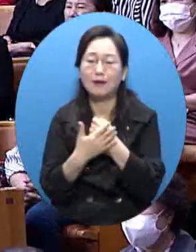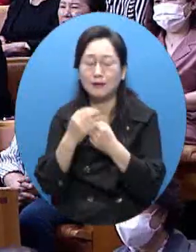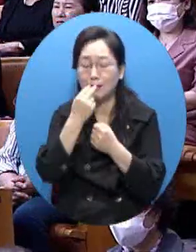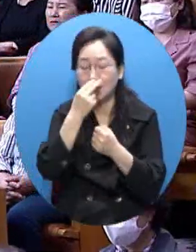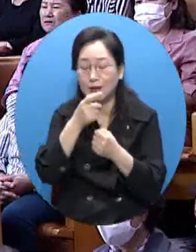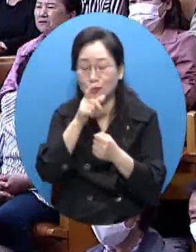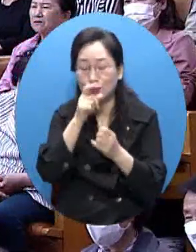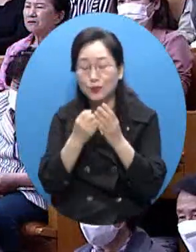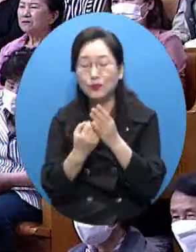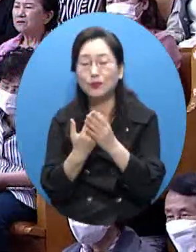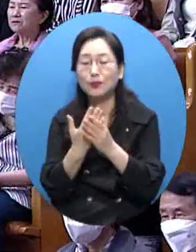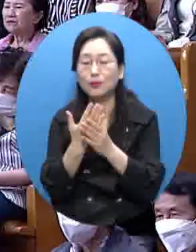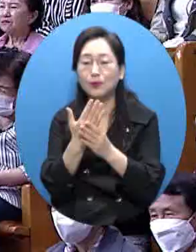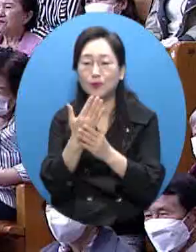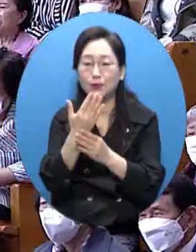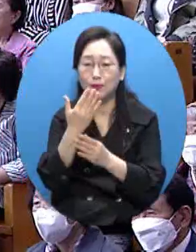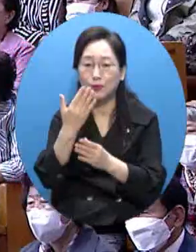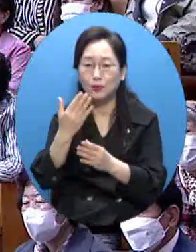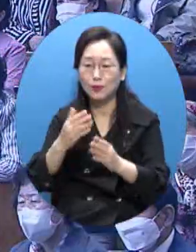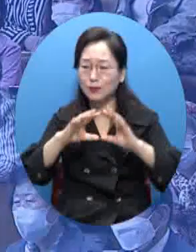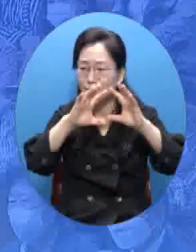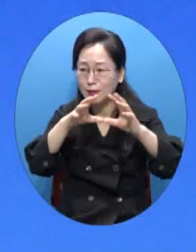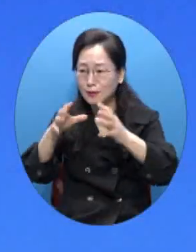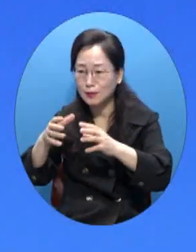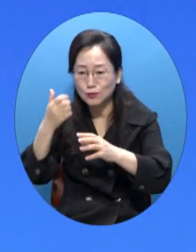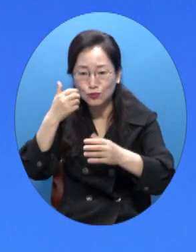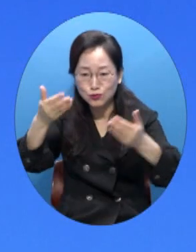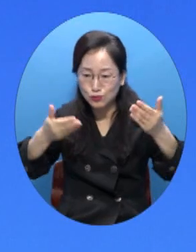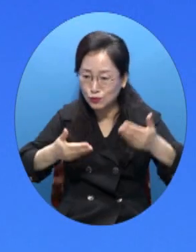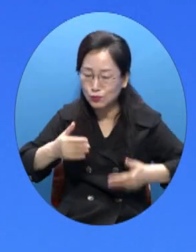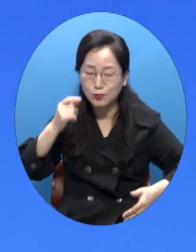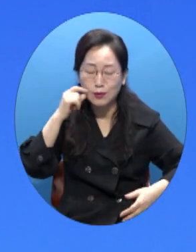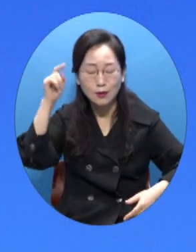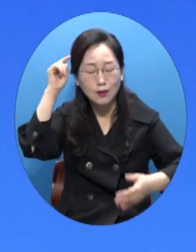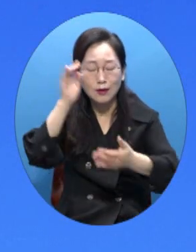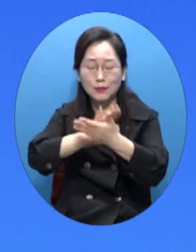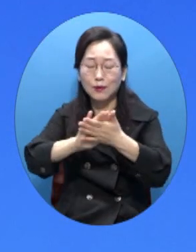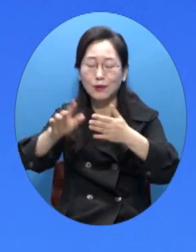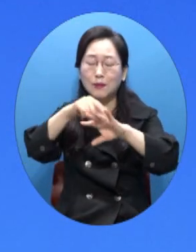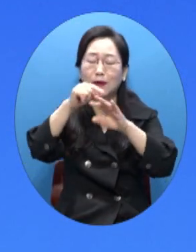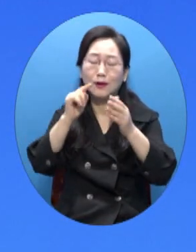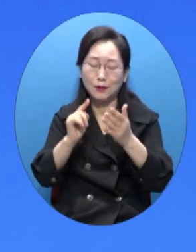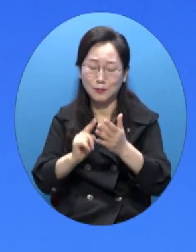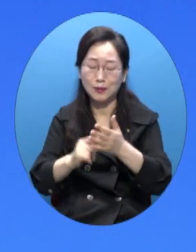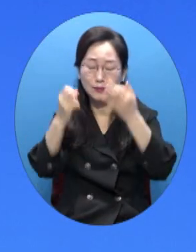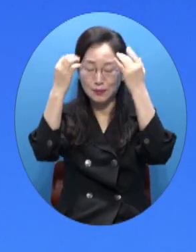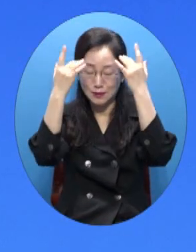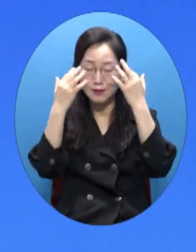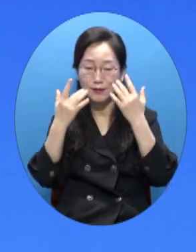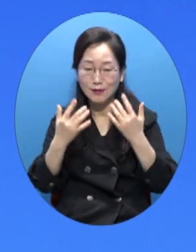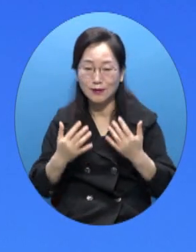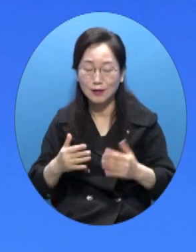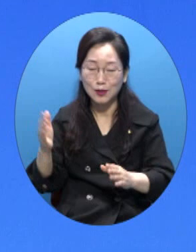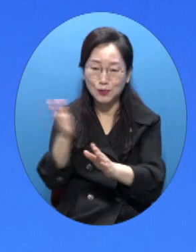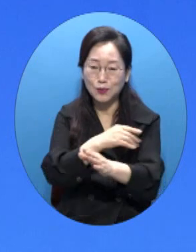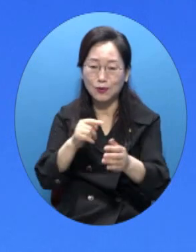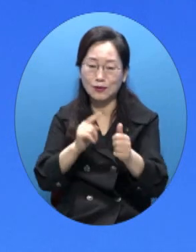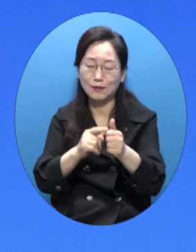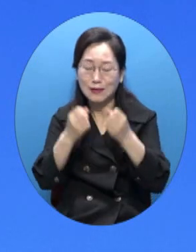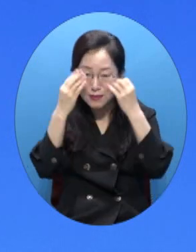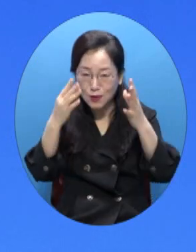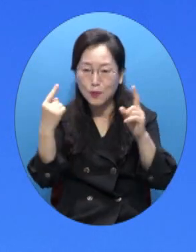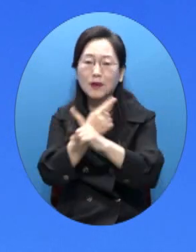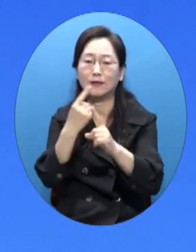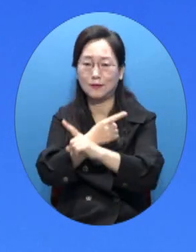생명수가 흘러나고 나니까 이 세상에 줄 수 없는 말할 수 없는 평안함이 그 마음 가운데 임했습니다. 그래서 그때부터 그런 세 삶을 살게